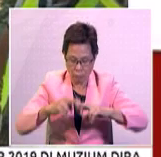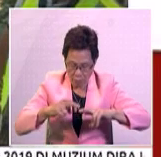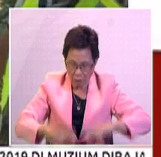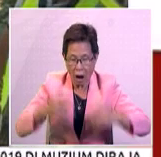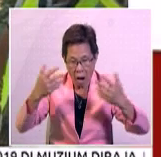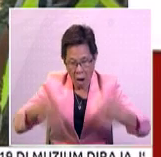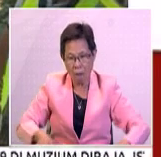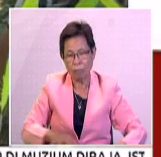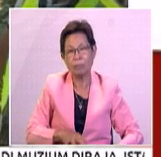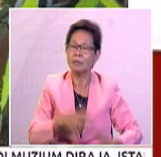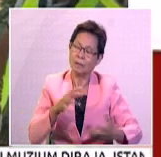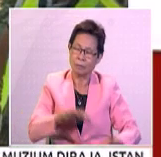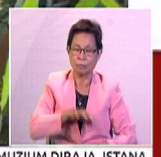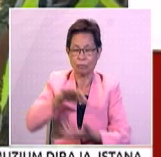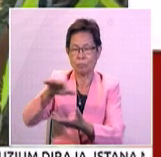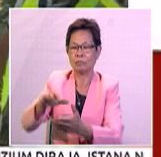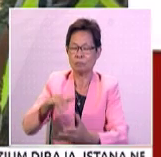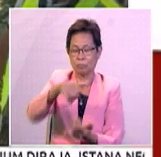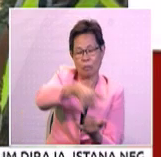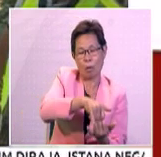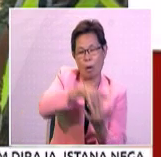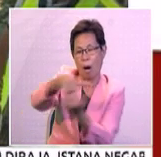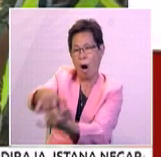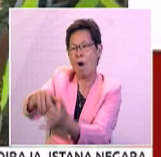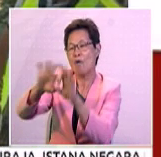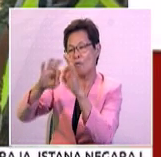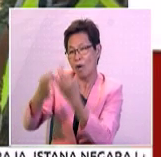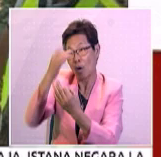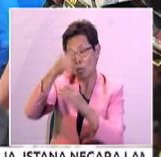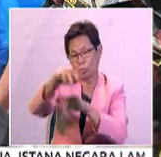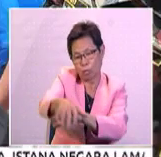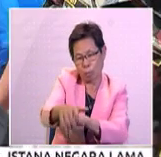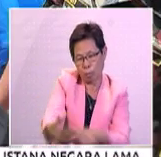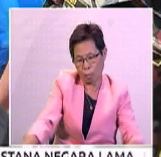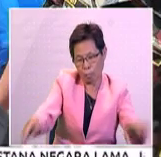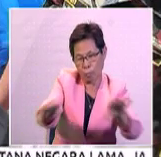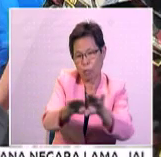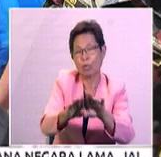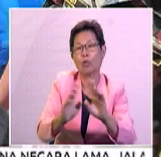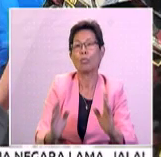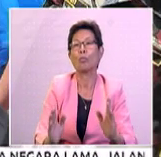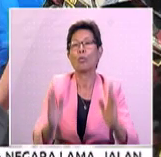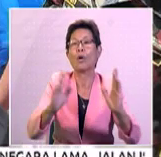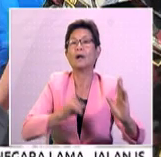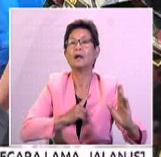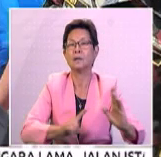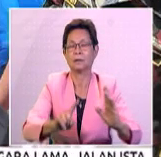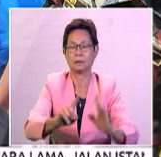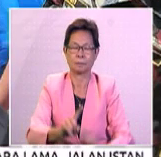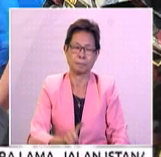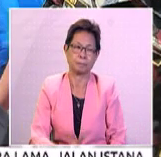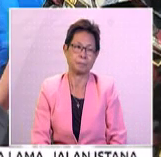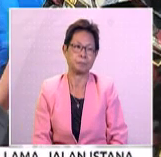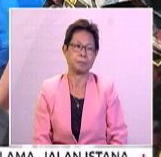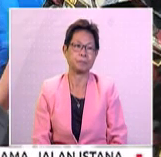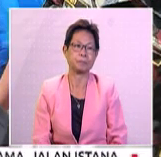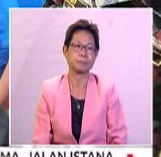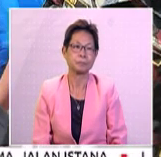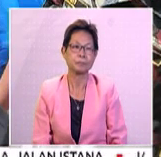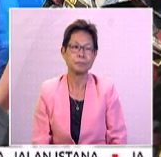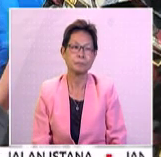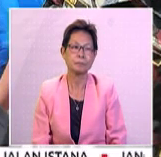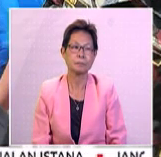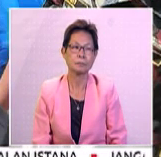diserahkan kepada keluarganya untuk dikebumikan di tanah perkuburan Islam Kampung Lebir.